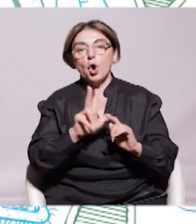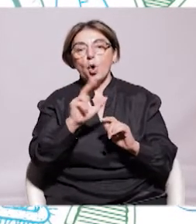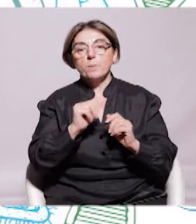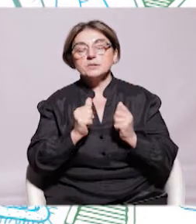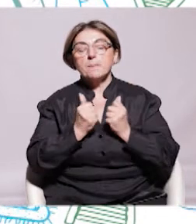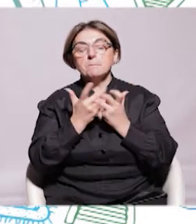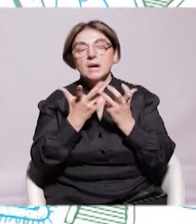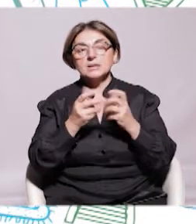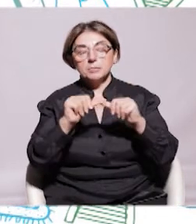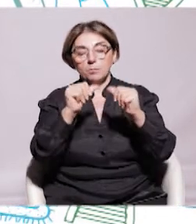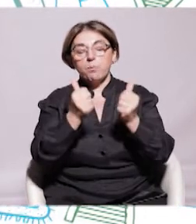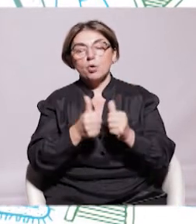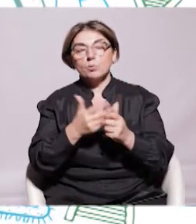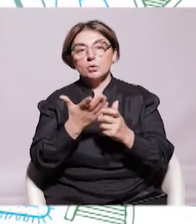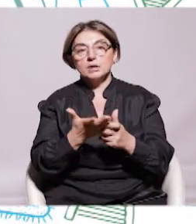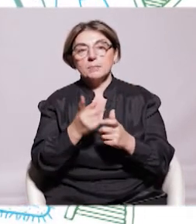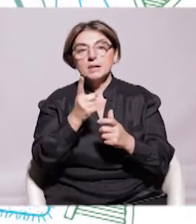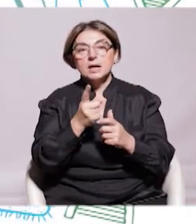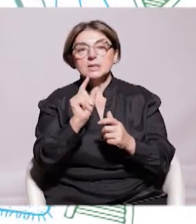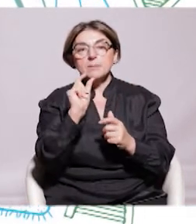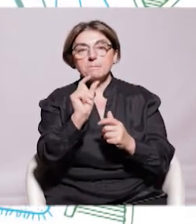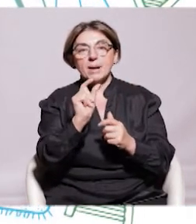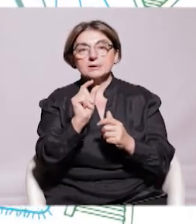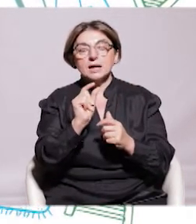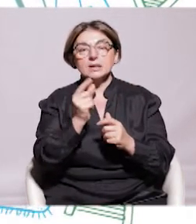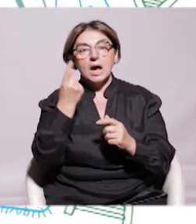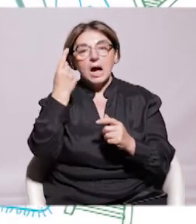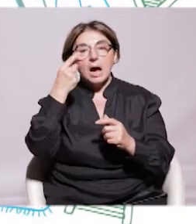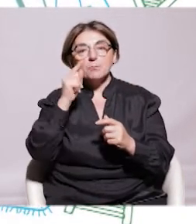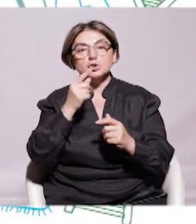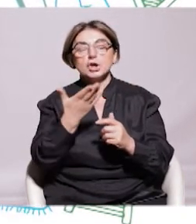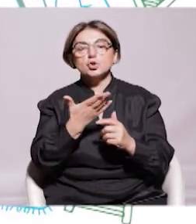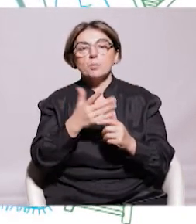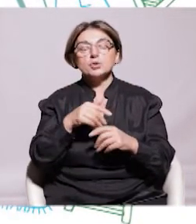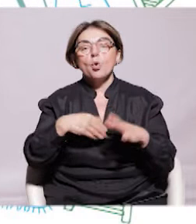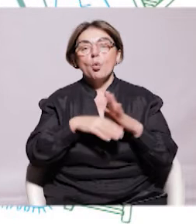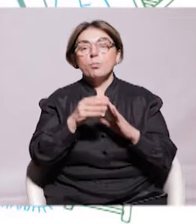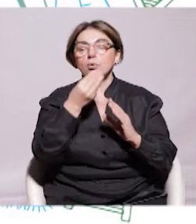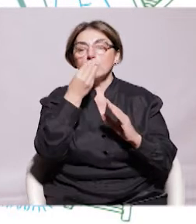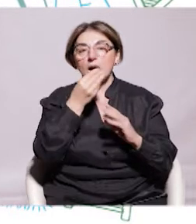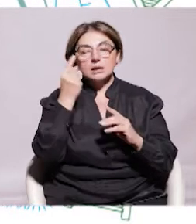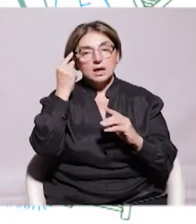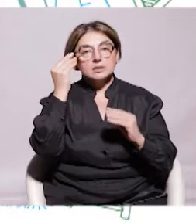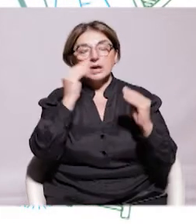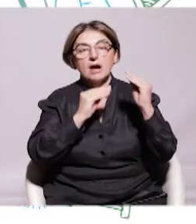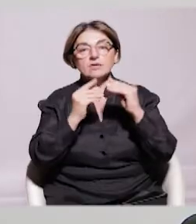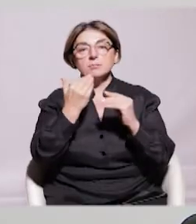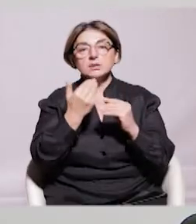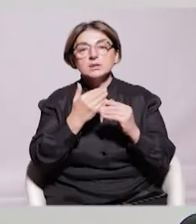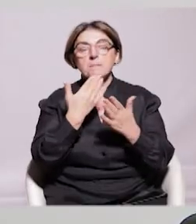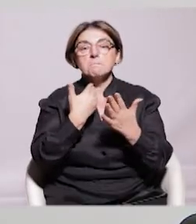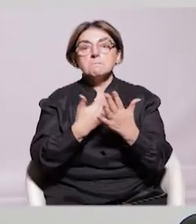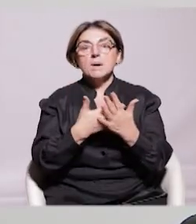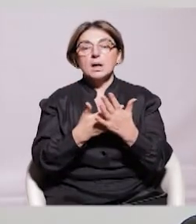ჰოფის წესის მათემატიკურ ფორმულირებას და ერთ პატარა ამოცანას, რათა უფრო კარგად გავიაზროთ